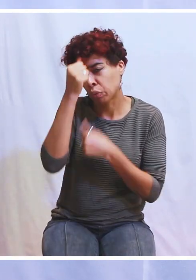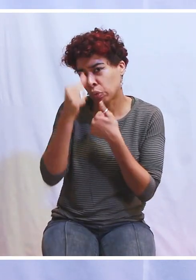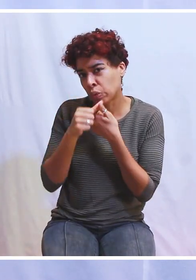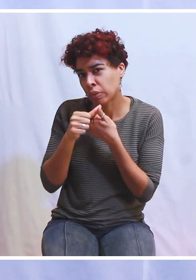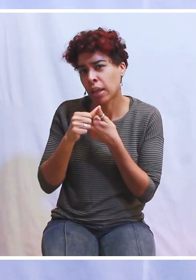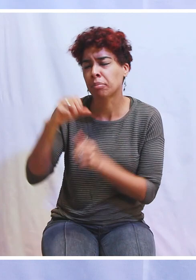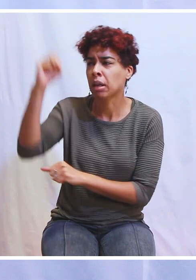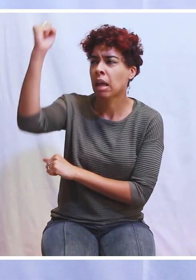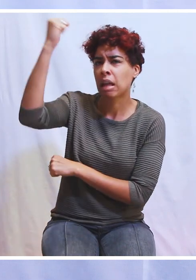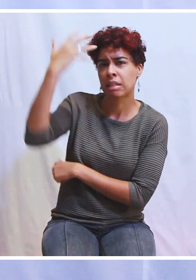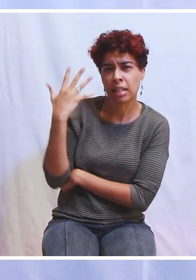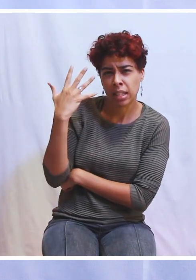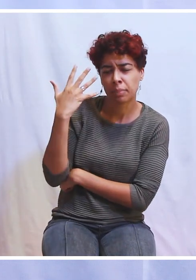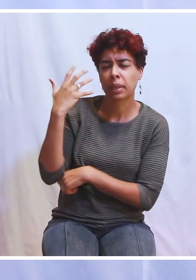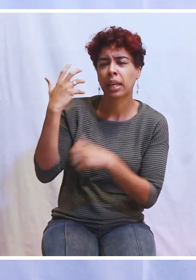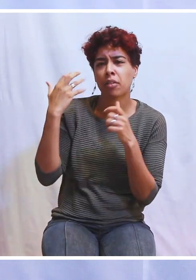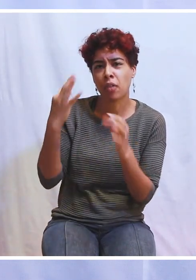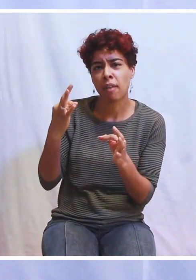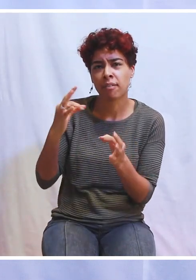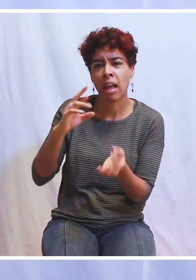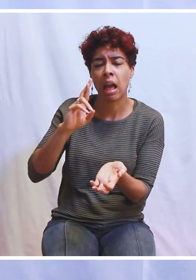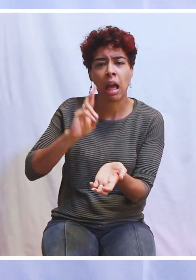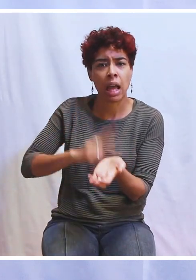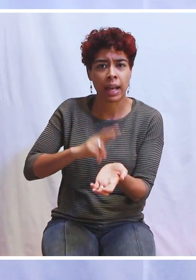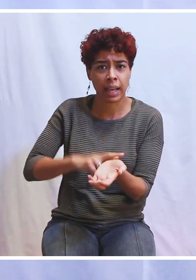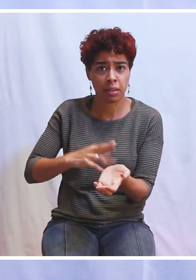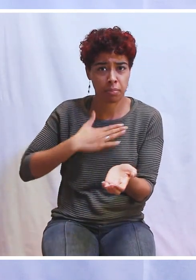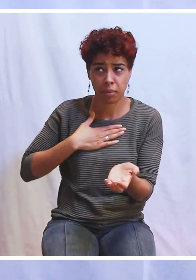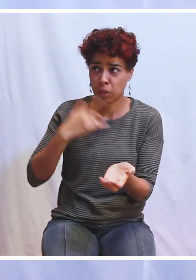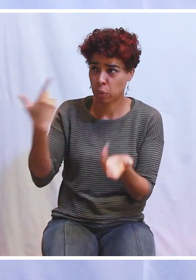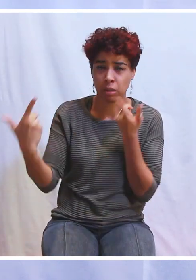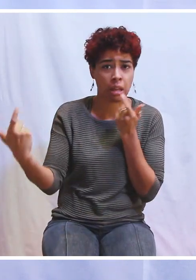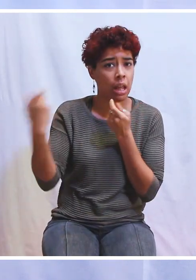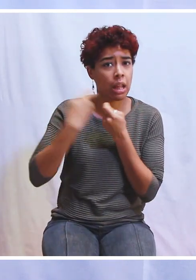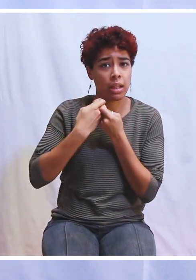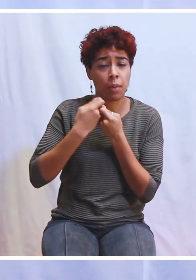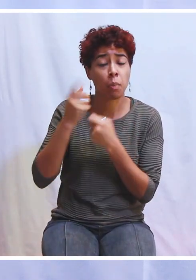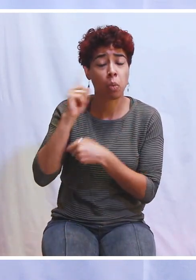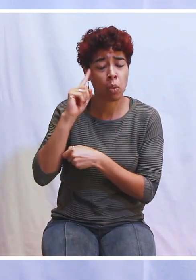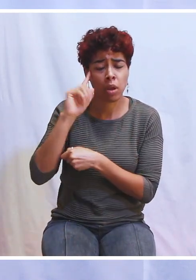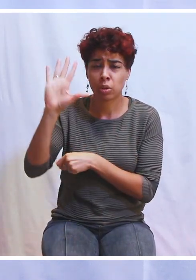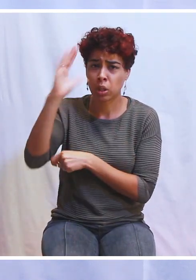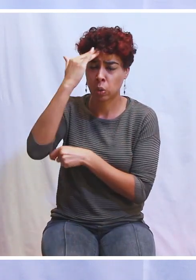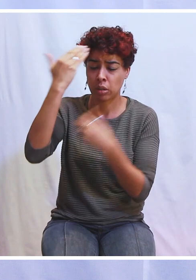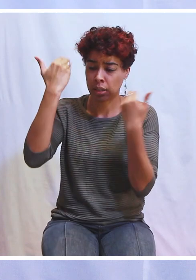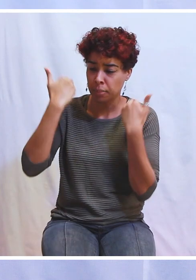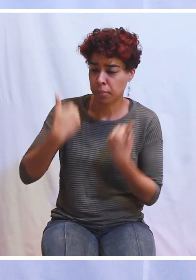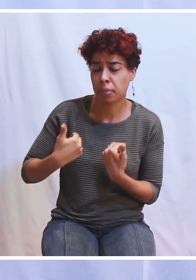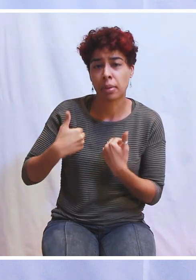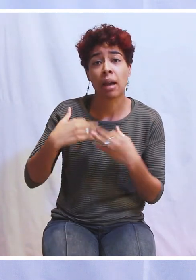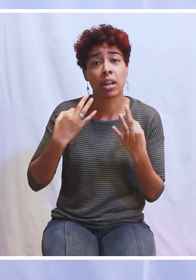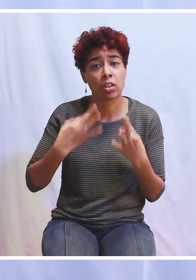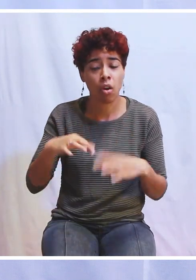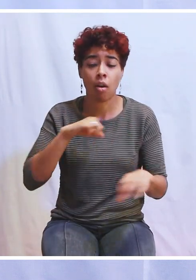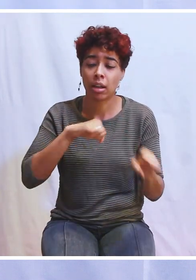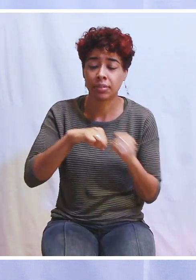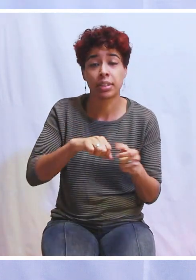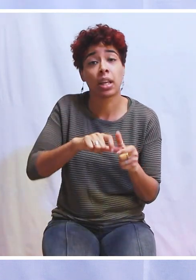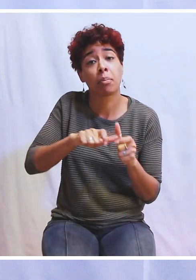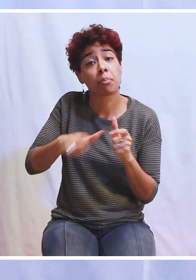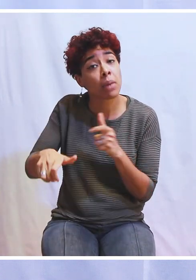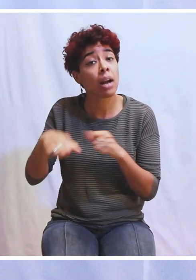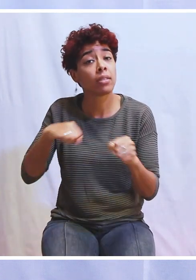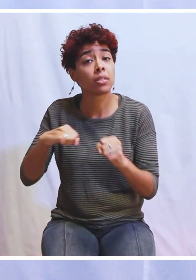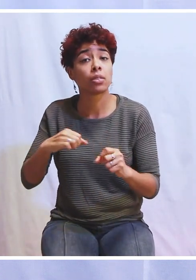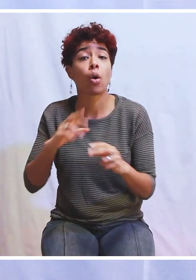veut nous conduire dans la vitesse qui nous est appropriée parce qu'il nous connaît. Avec des temps de repos, des temps d'activité, c'est lui